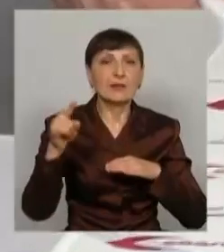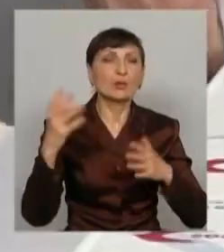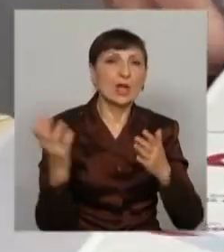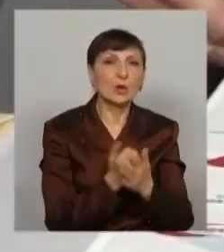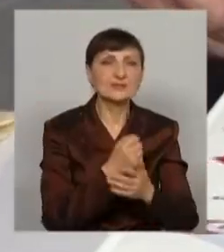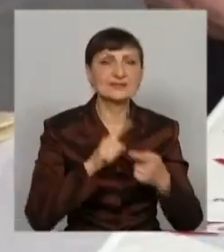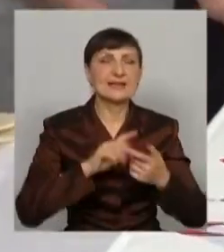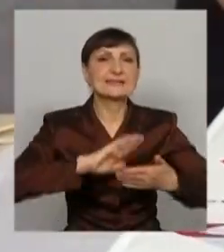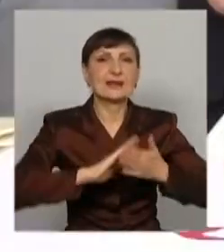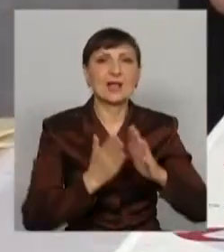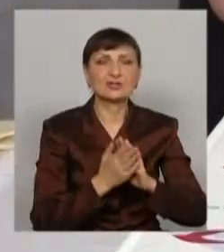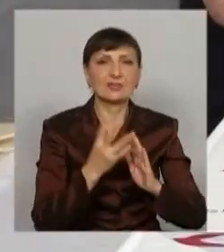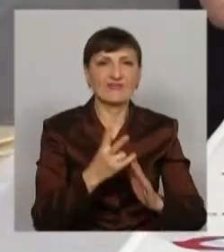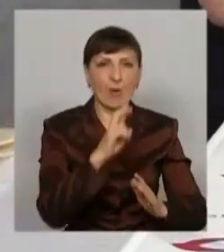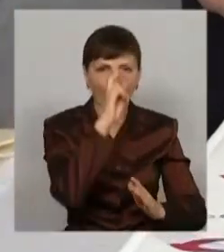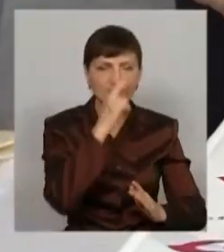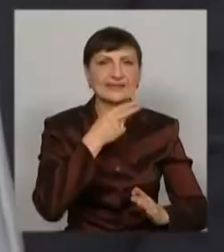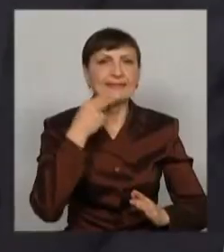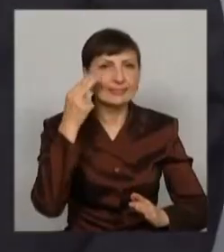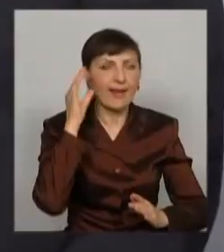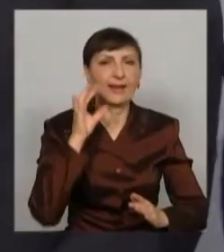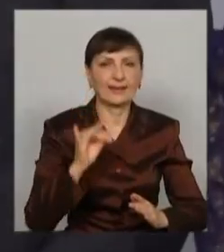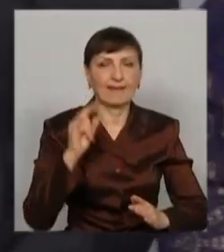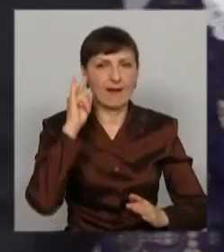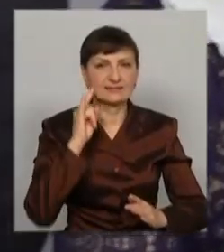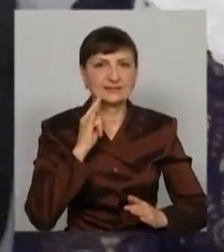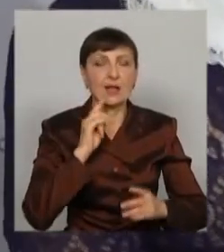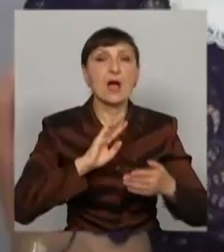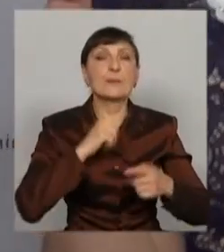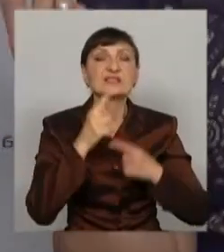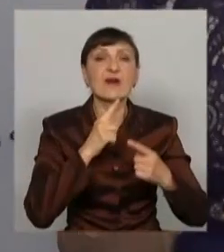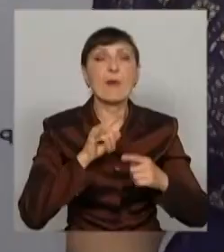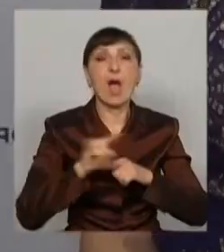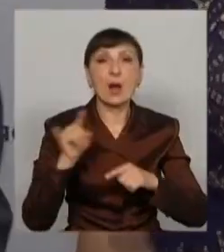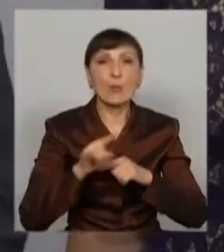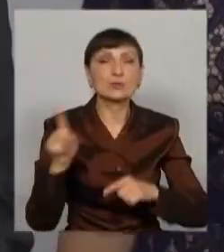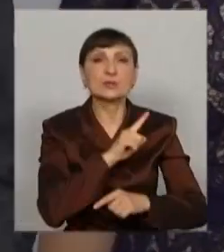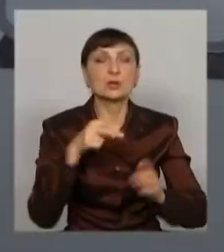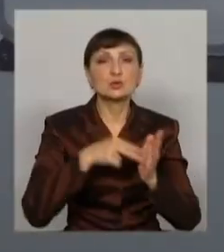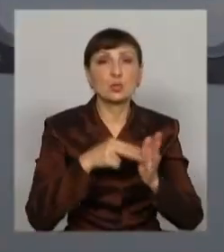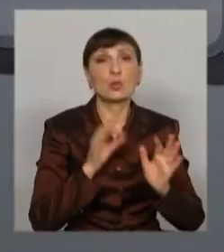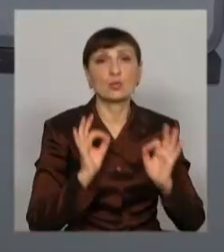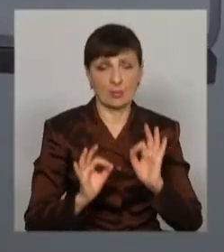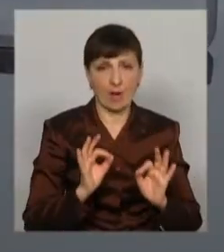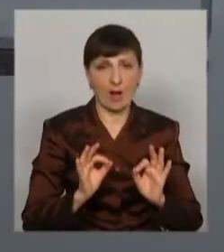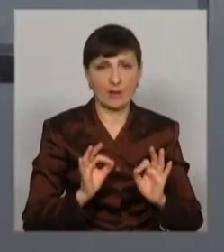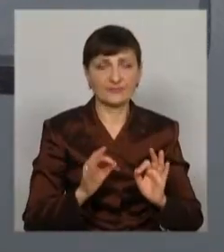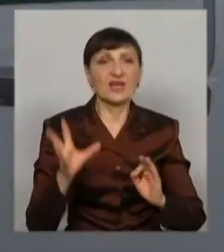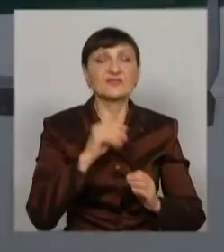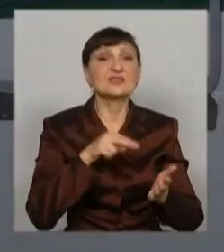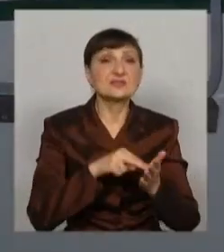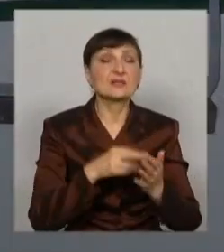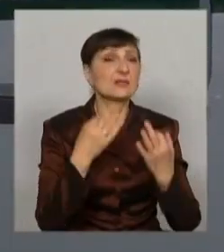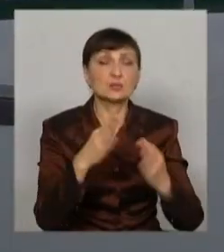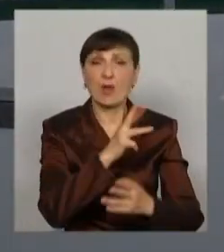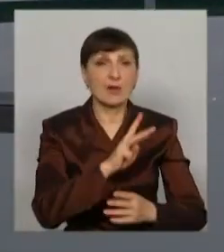благодаря соглашению двух стран. По словам руководства аэропорта, стоимость билета в оба конца вполне приемлема. Все цены доступны на